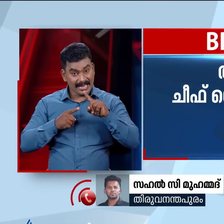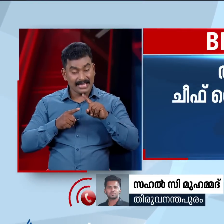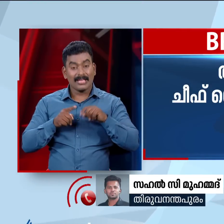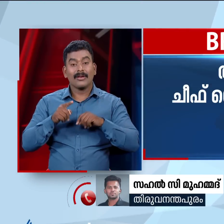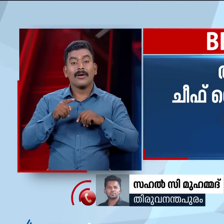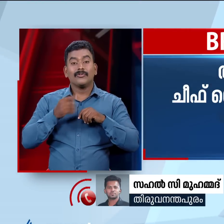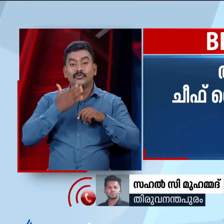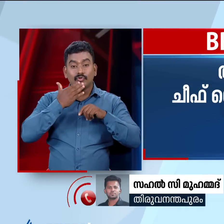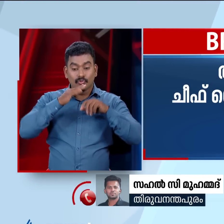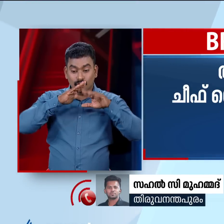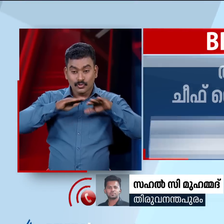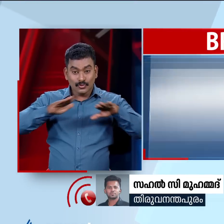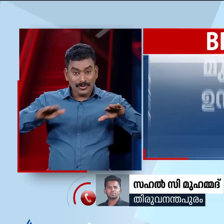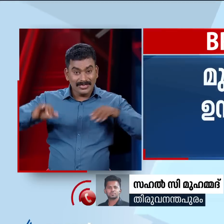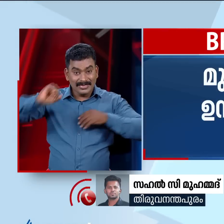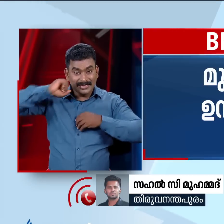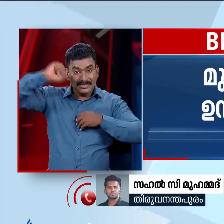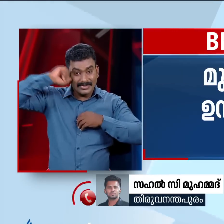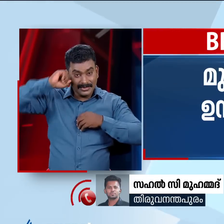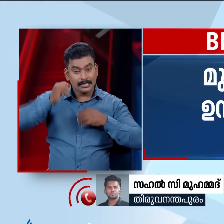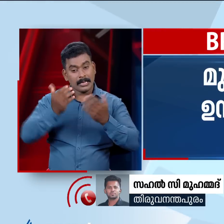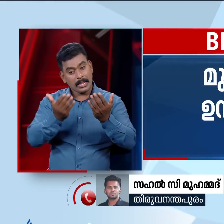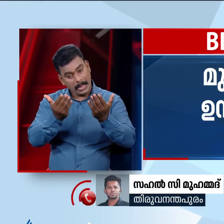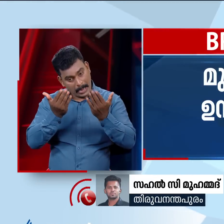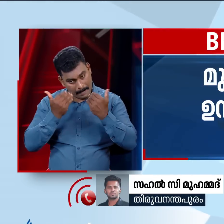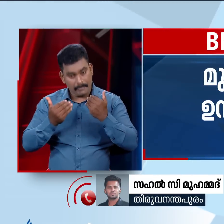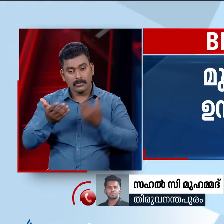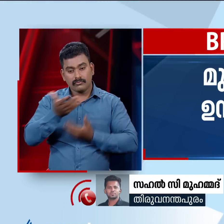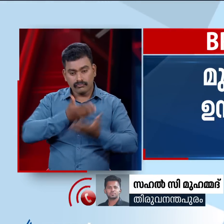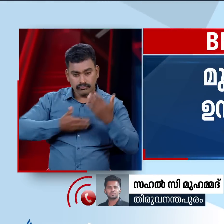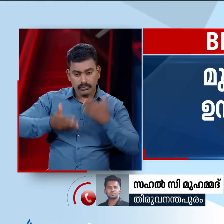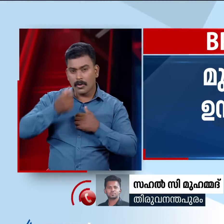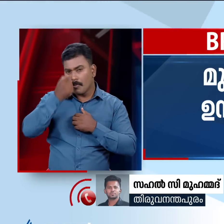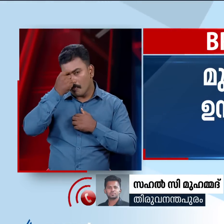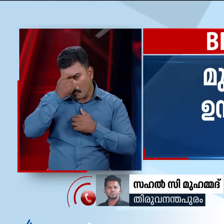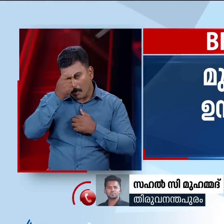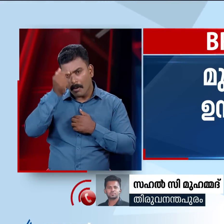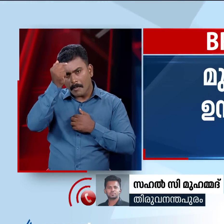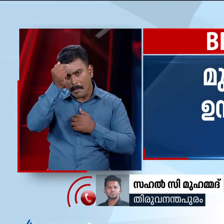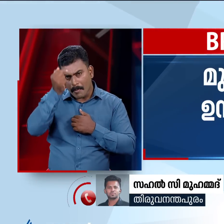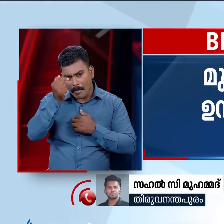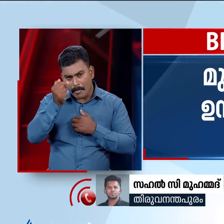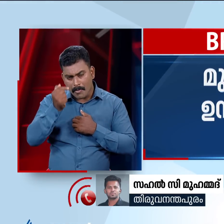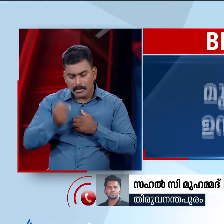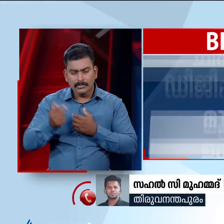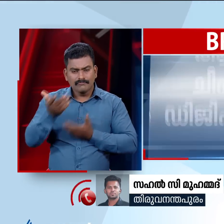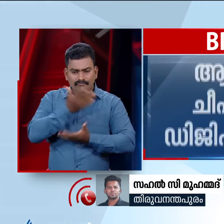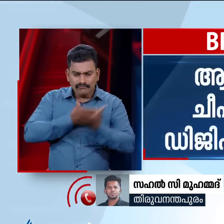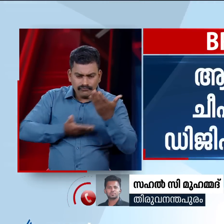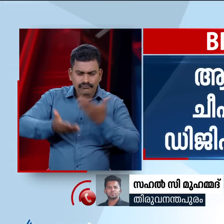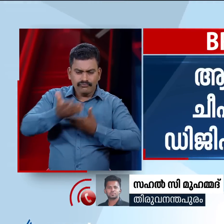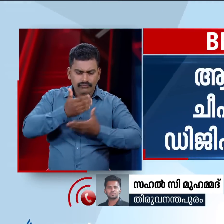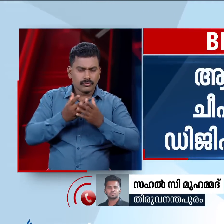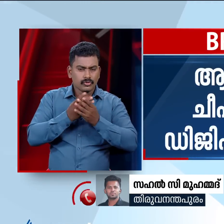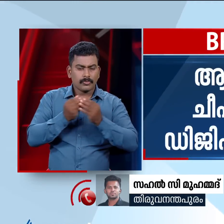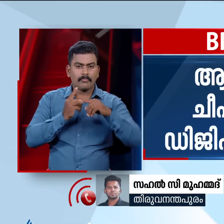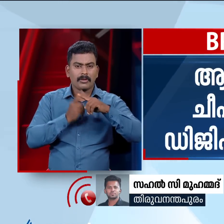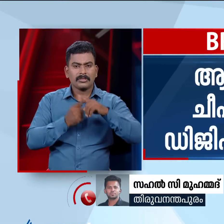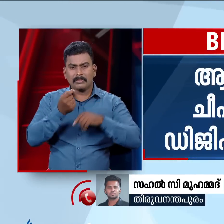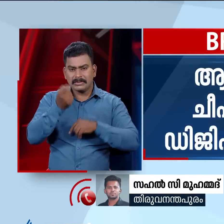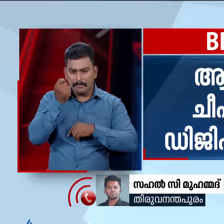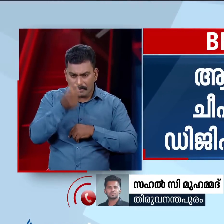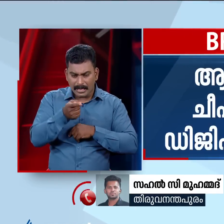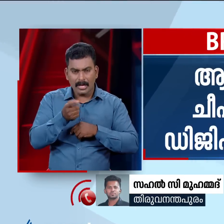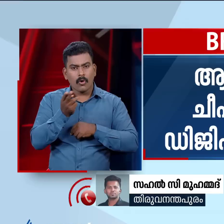സർജൻമാരുമായും ഒരു ചർച്ച നടത്തും. അവിടെ ഹോസ്റ്റൽ അടക്കമുള്ള പ്രശ്നങ്ങൾ, സുരക്ഷാ പ്രശ്നങ്ങൾ, ജോലി ഭാരം, ഈ ശമ്പളം സംബന്ധിച്ച പ്രശ്നങ്ങൾ എല്ലാം